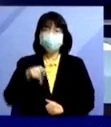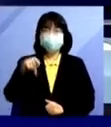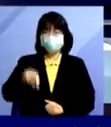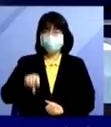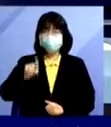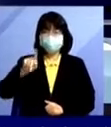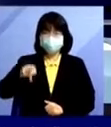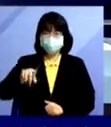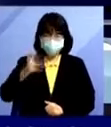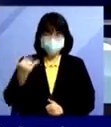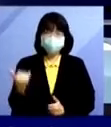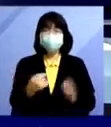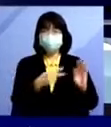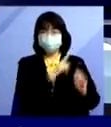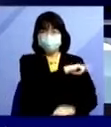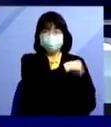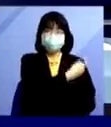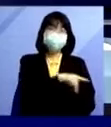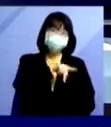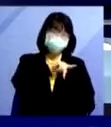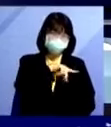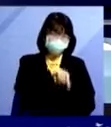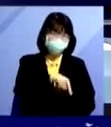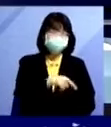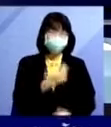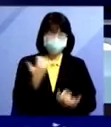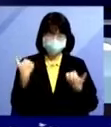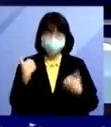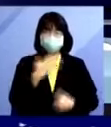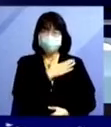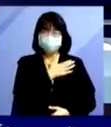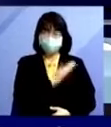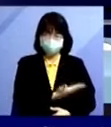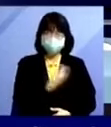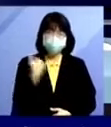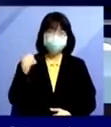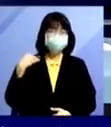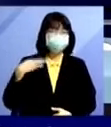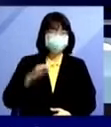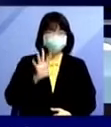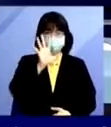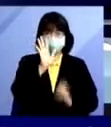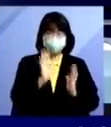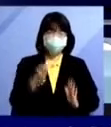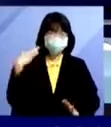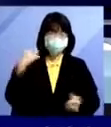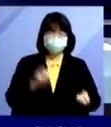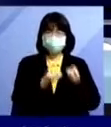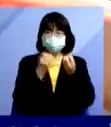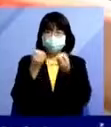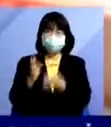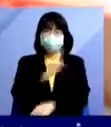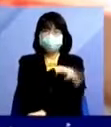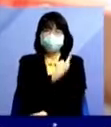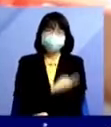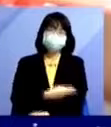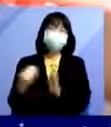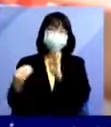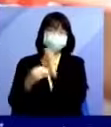โลกก็ส่งนักรบชุดขาวไปปฏิบัติงานที่โรงพยาบาลสนามบุษราคำที่เมืองทองธานีอีกชุดหนึ่งครับ